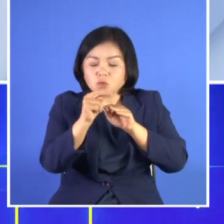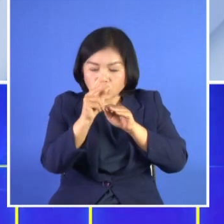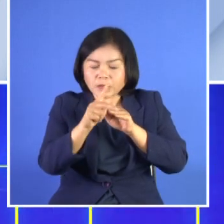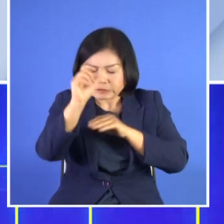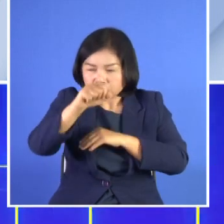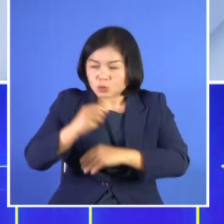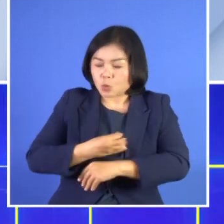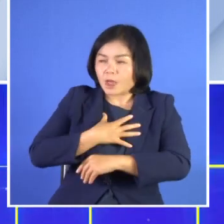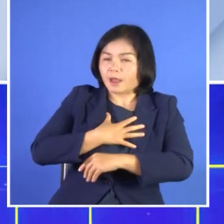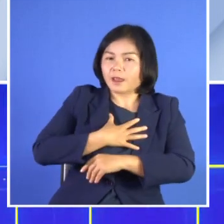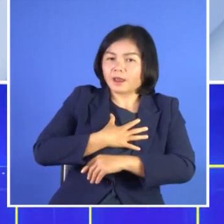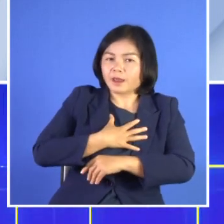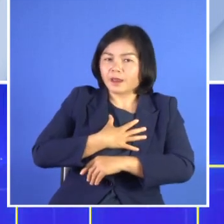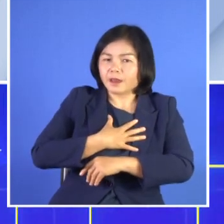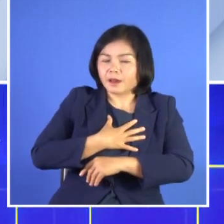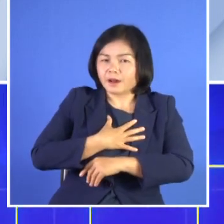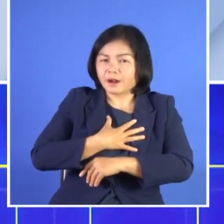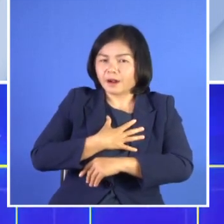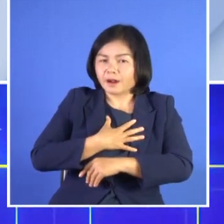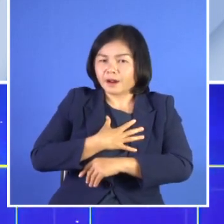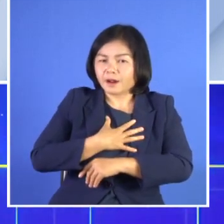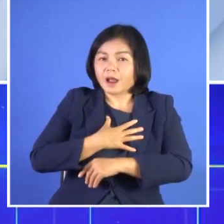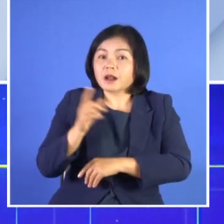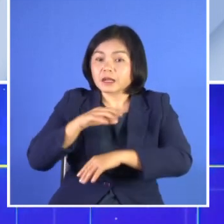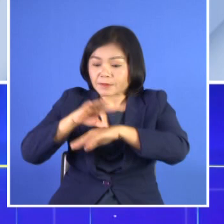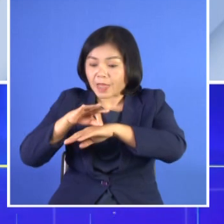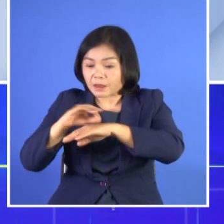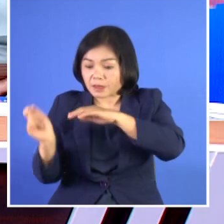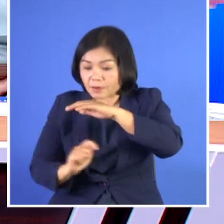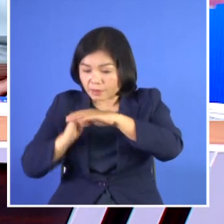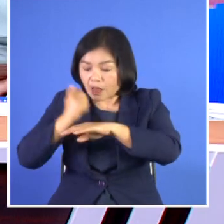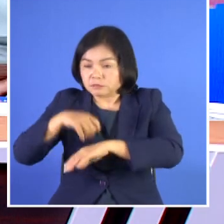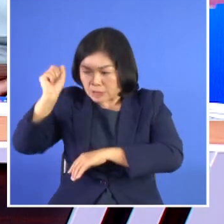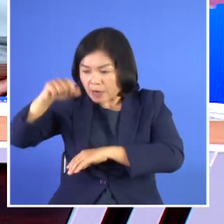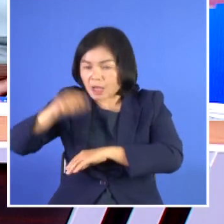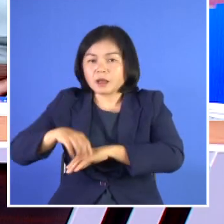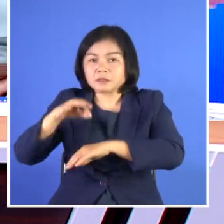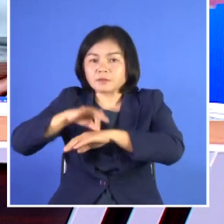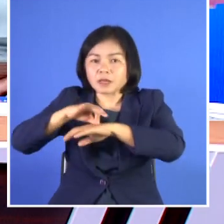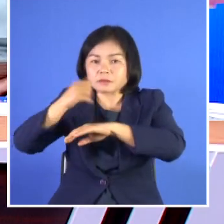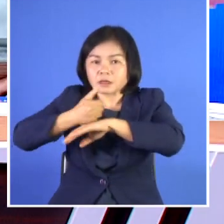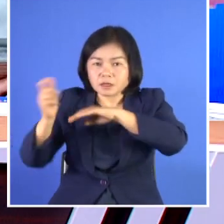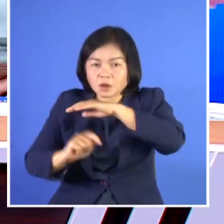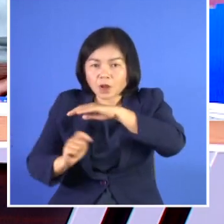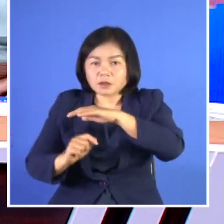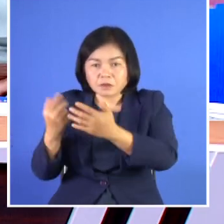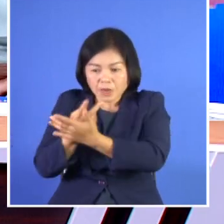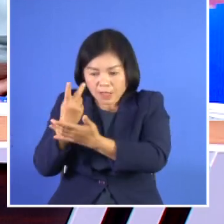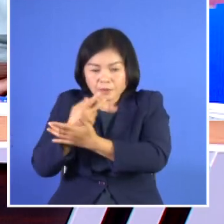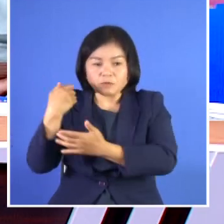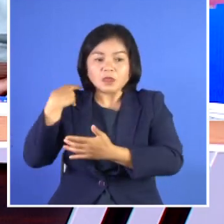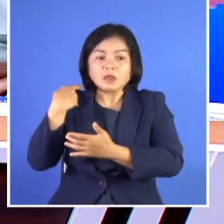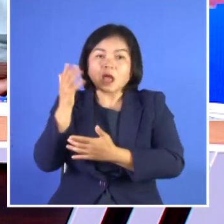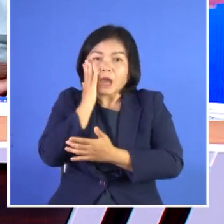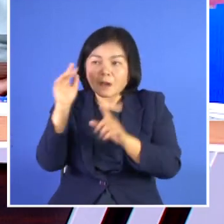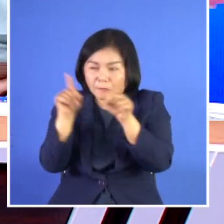จโอ้โหมา แล้วเขาก็เป็นกำนันจริงๆด้วย กำนันจริงๆ เป็นกำนันจริงๆมีป้ายทะเบียนรถชื่อนก มาจากเมืองการหน้าตาคล้